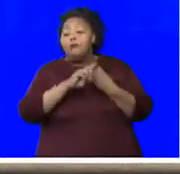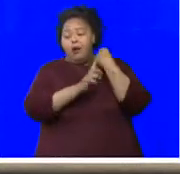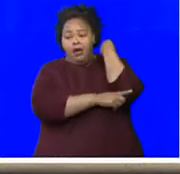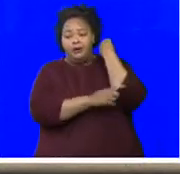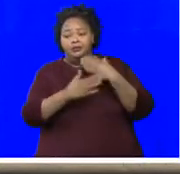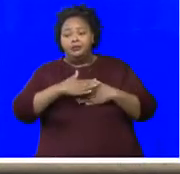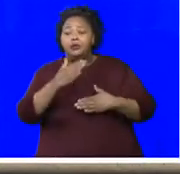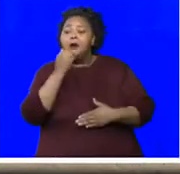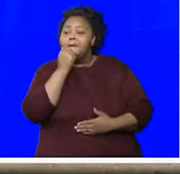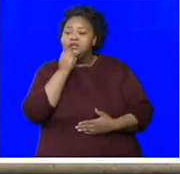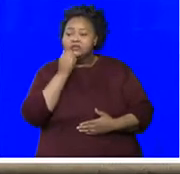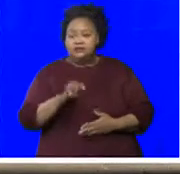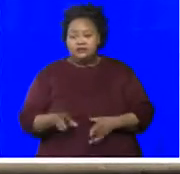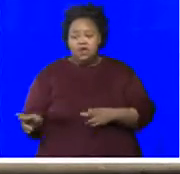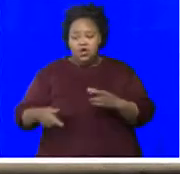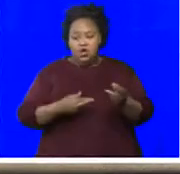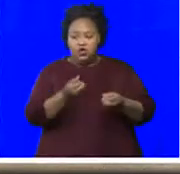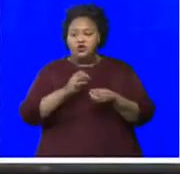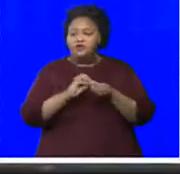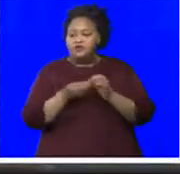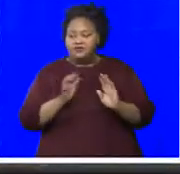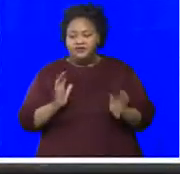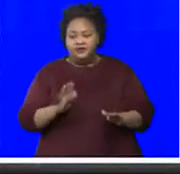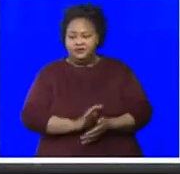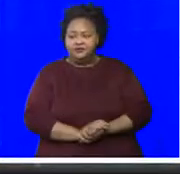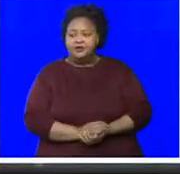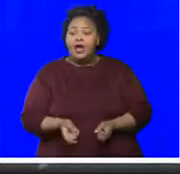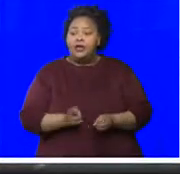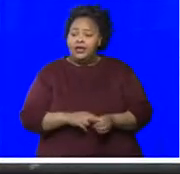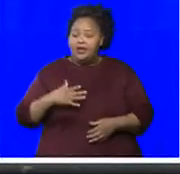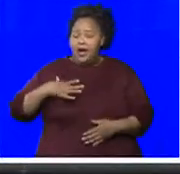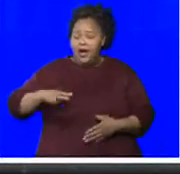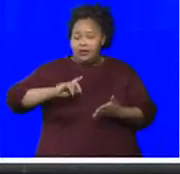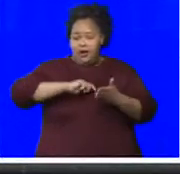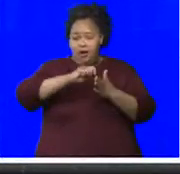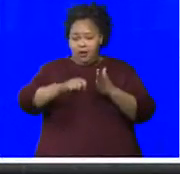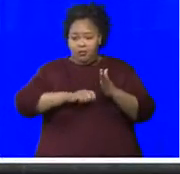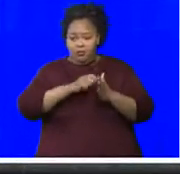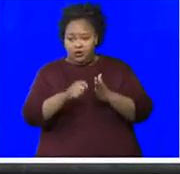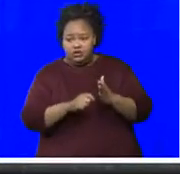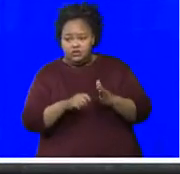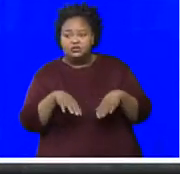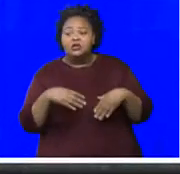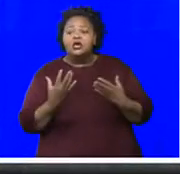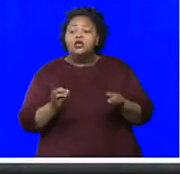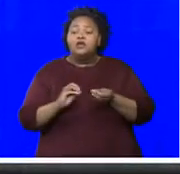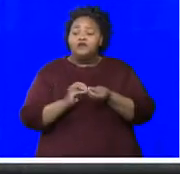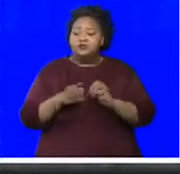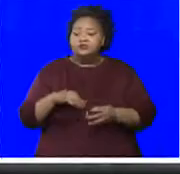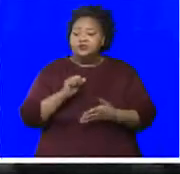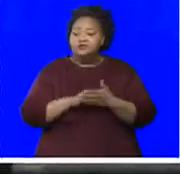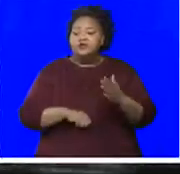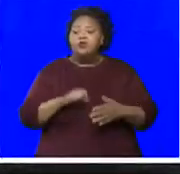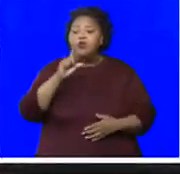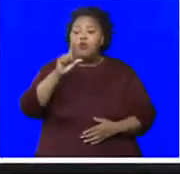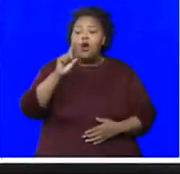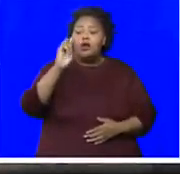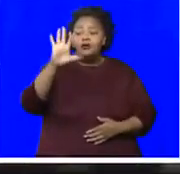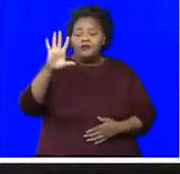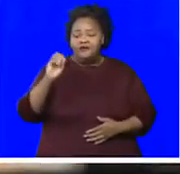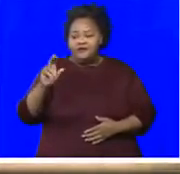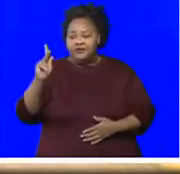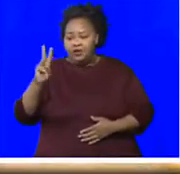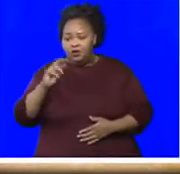kuneluhlelo lokulungisa leminye futhi imigwaqo eveni lede letiyela lesuka kumakhilomitha lalikhulu nesihlanu 150